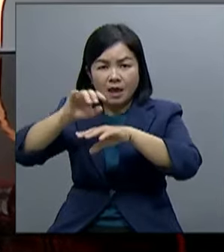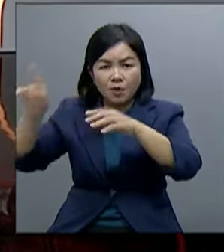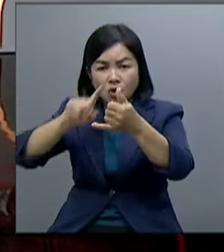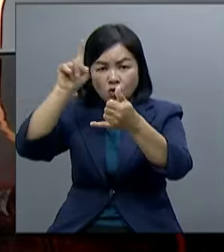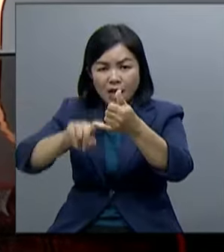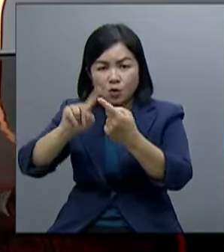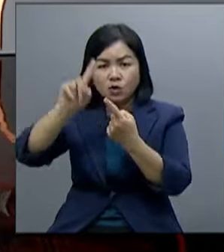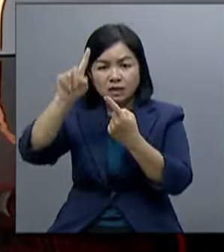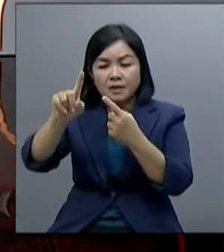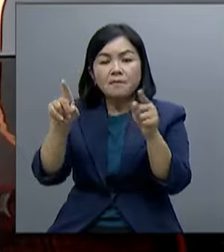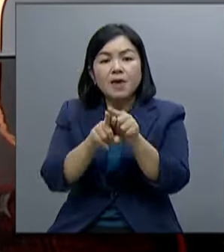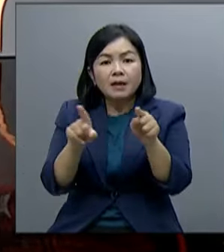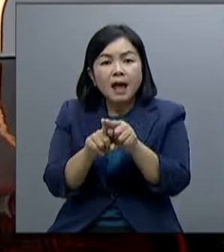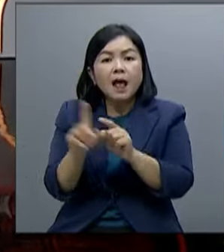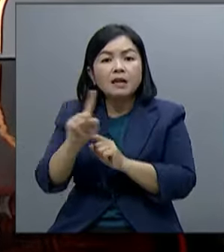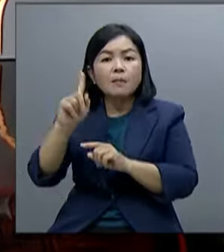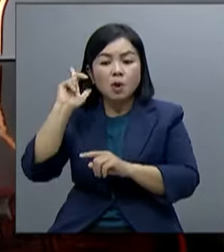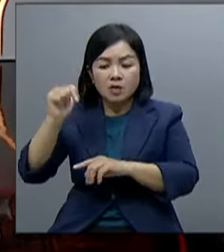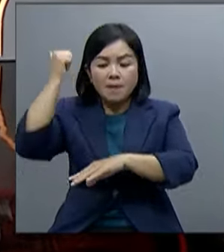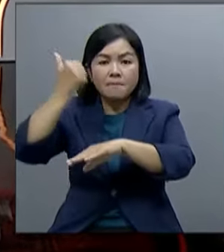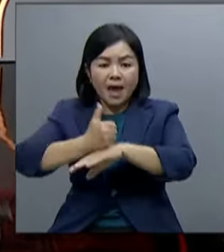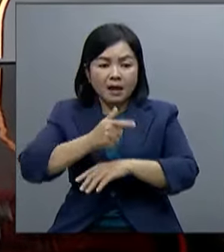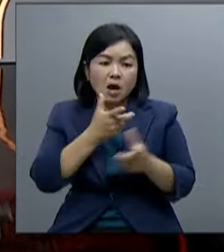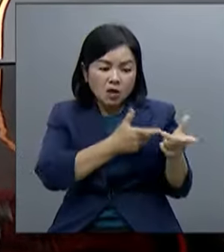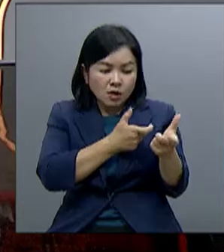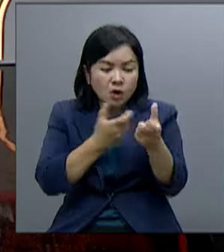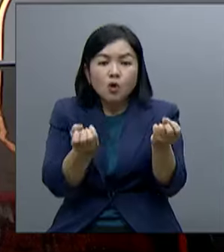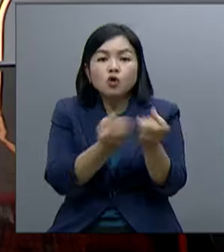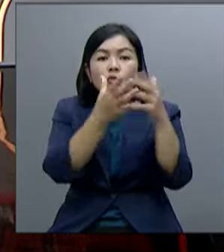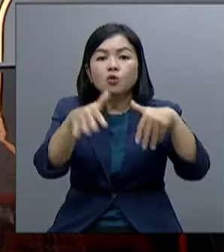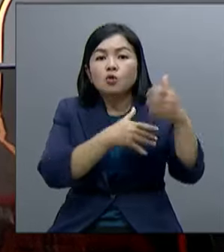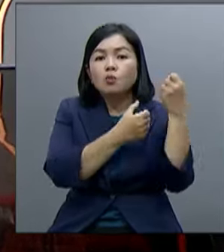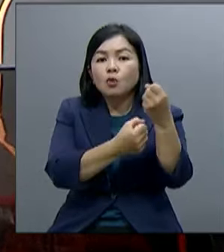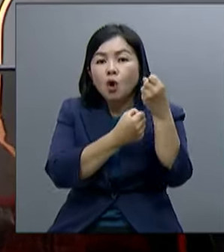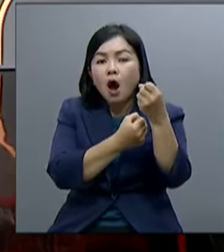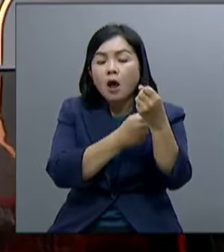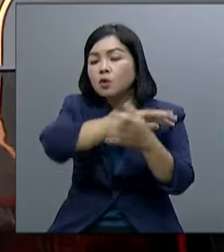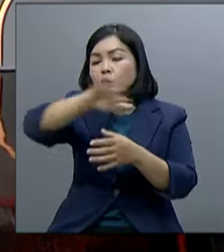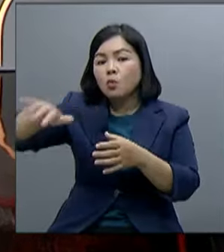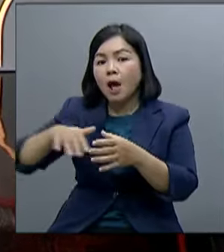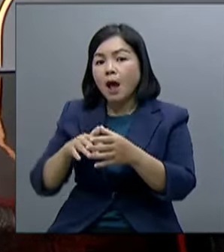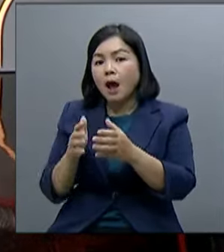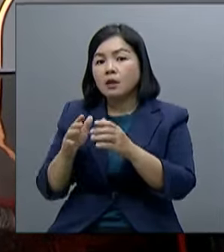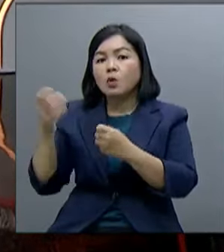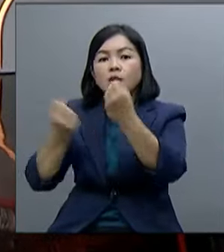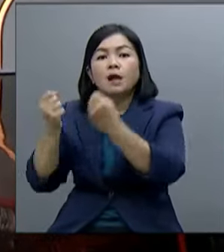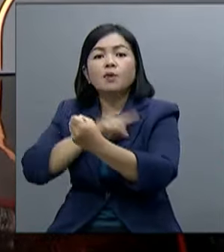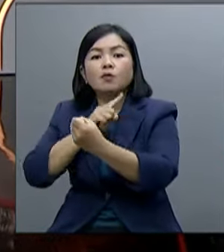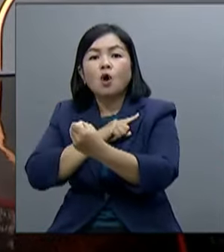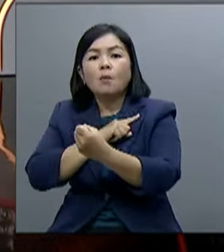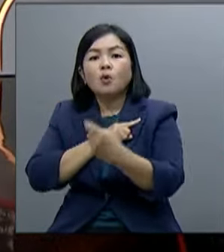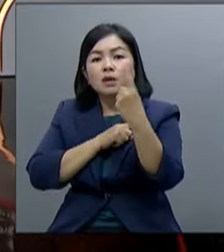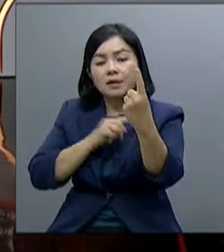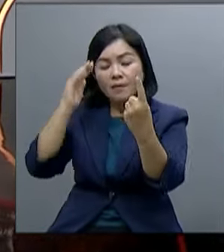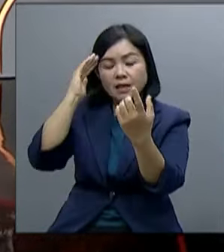1นะคะในฐานะที่เป็นผู้สั่งการให้มีการสลายการชุมนุมนอกนั้นส่วนใหญ่ในกลุ่มนี้ก็จะเป็นพลขับค่ะซึ่งมักจะ